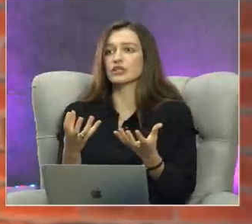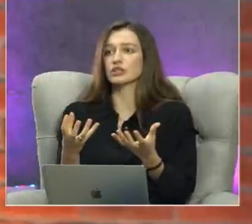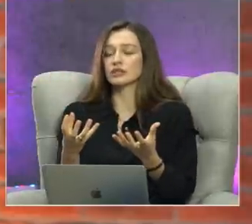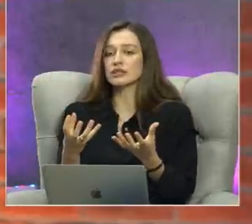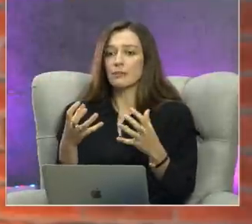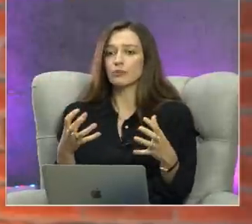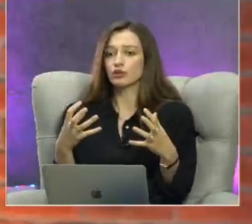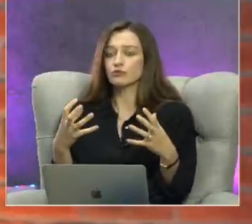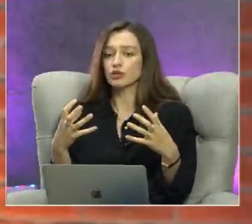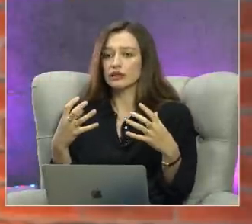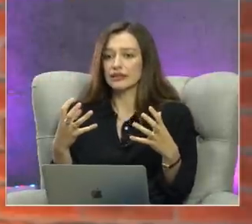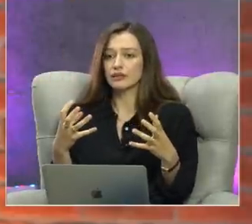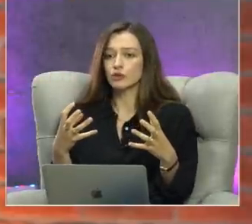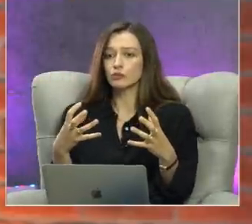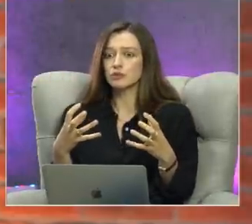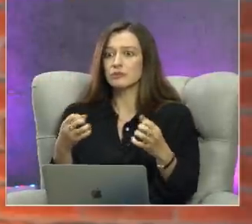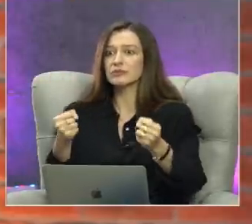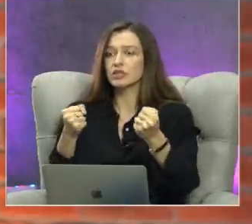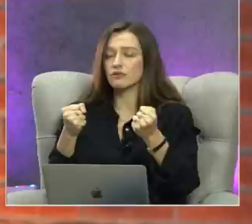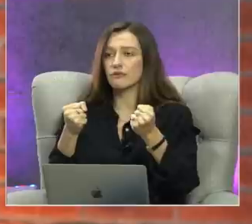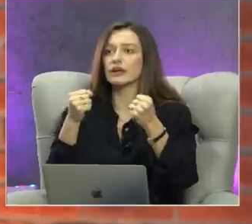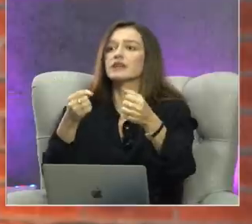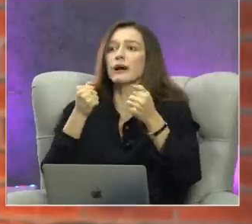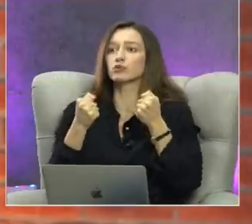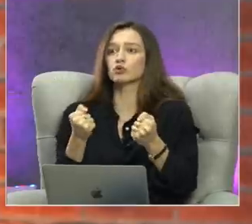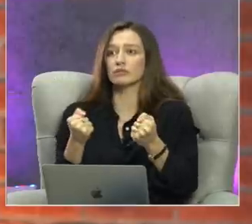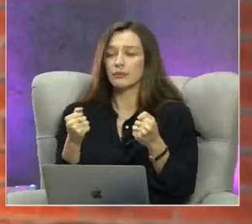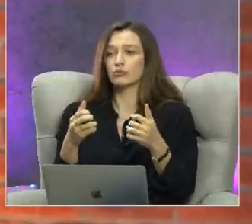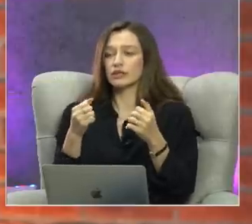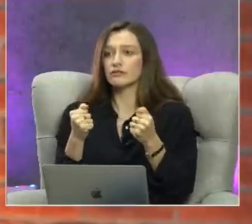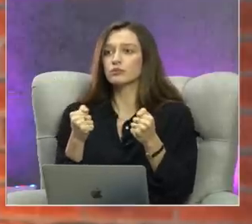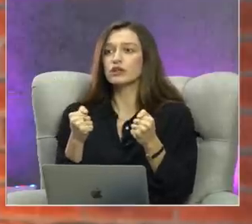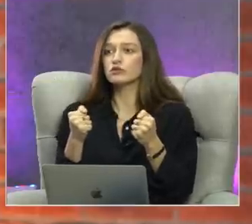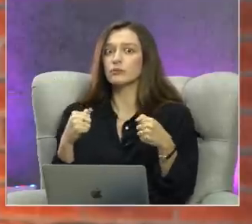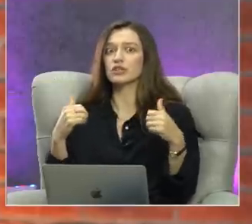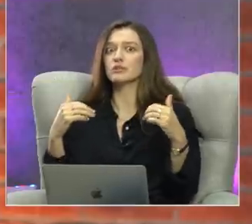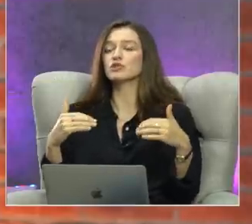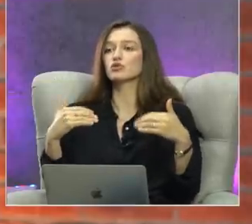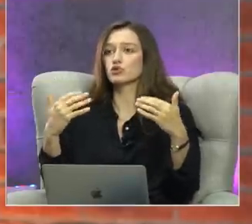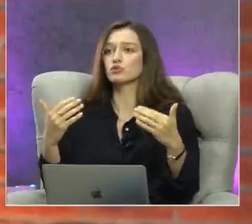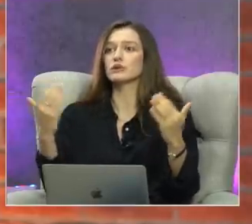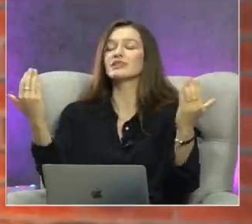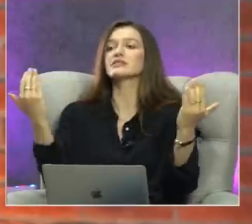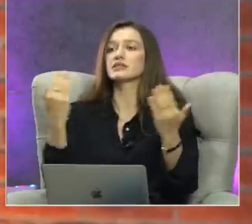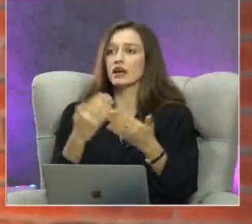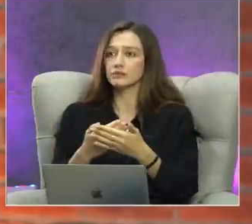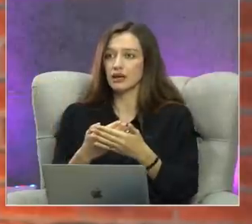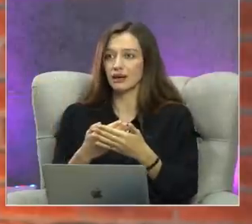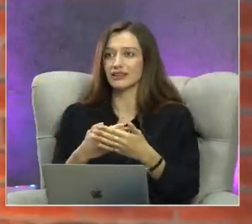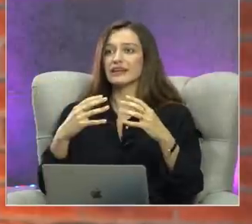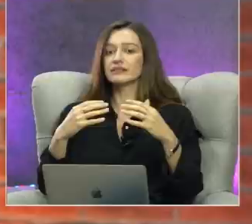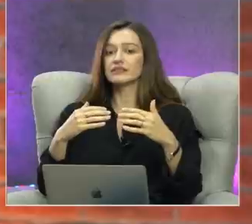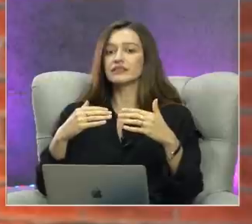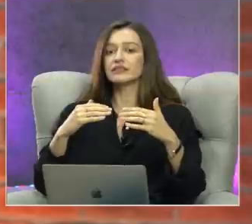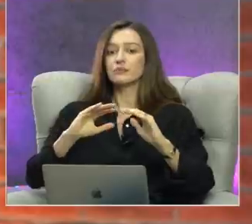cevap arayışındayız. Ben bununla mücadele edemiyorum. O zaman biri bana cevap verdi. Hadi ben bunu tutayım. Ben buraya ve bundan sonra başka bir şey düşünmeyeyim. Bir sınırlanma